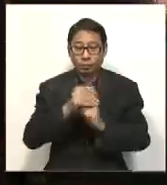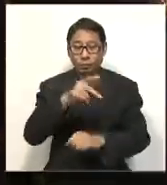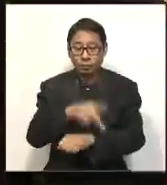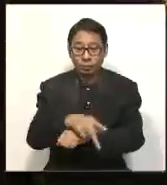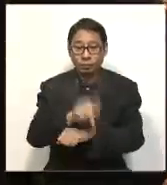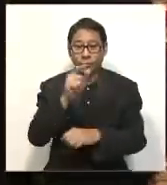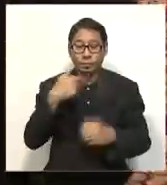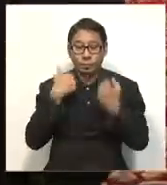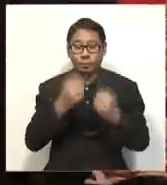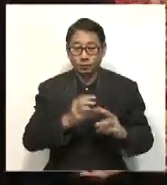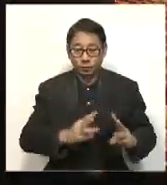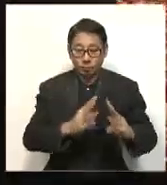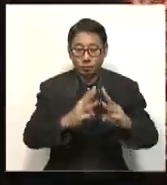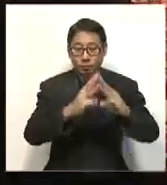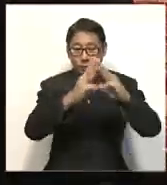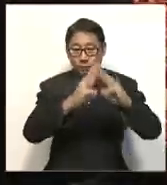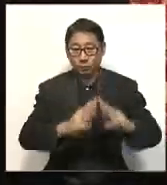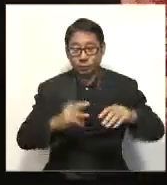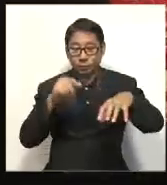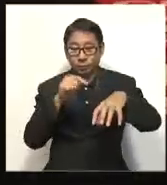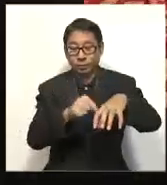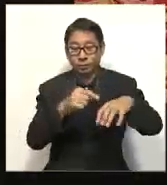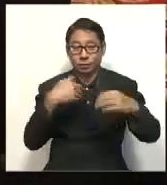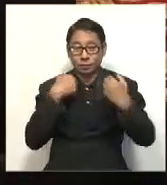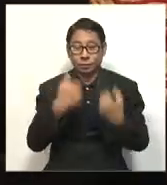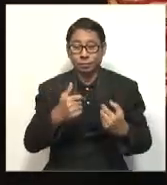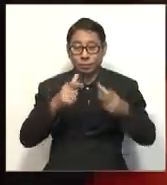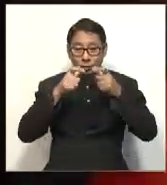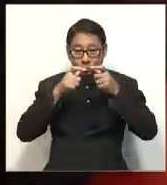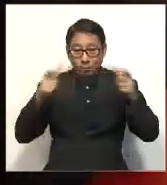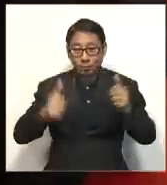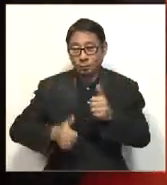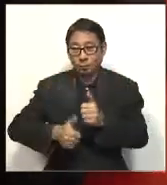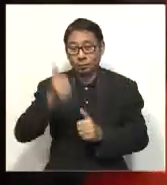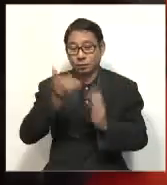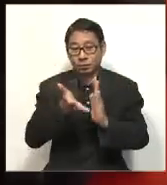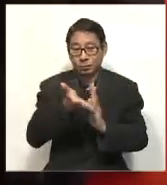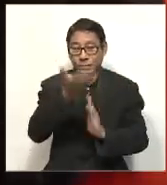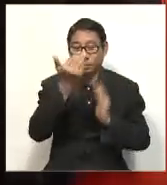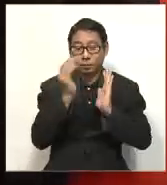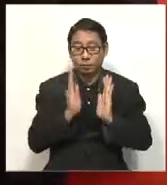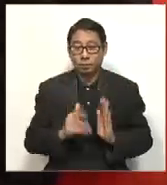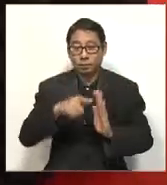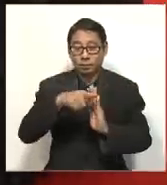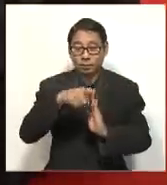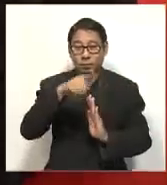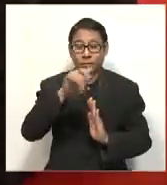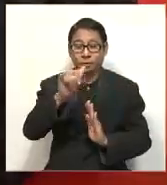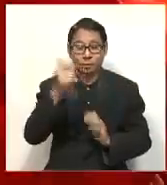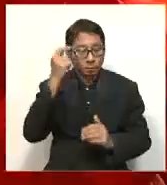แก่ในพระวิหารหลวงศิลปะเชียงแสนที่มีขนาดใหญ่ที่สุดในล้านนาที่ชาวพะเยาถือเป็นพระพุ